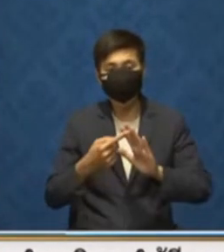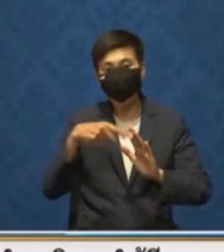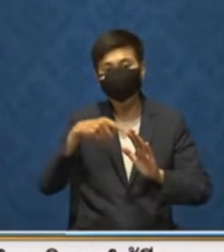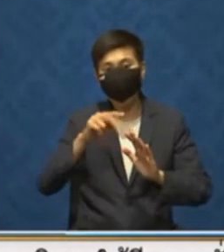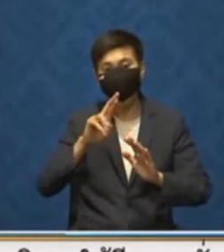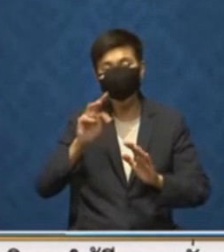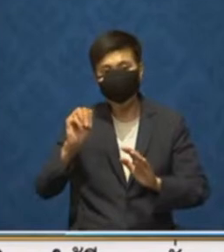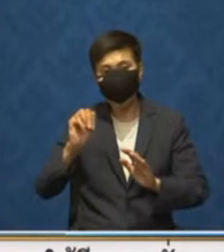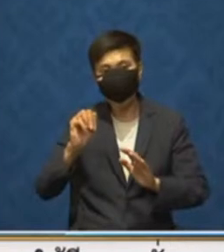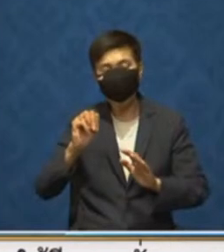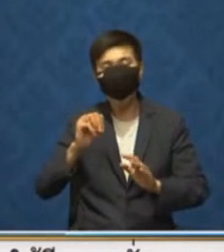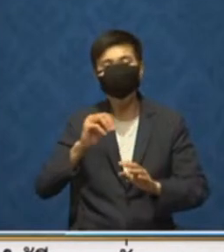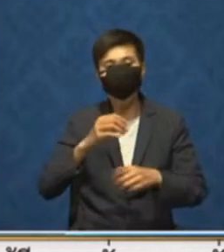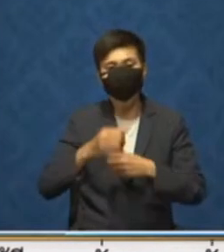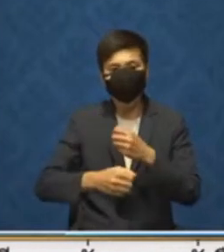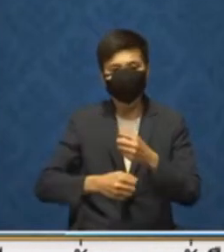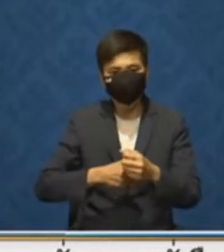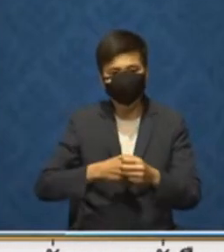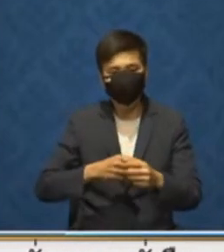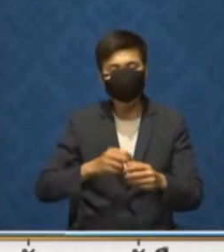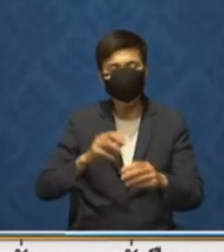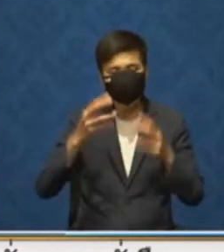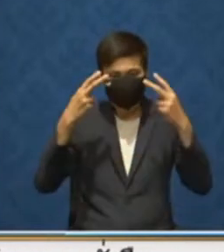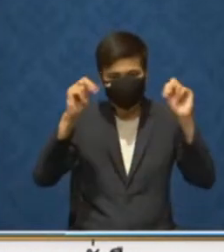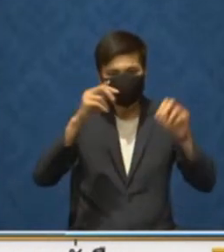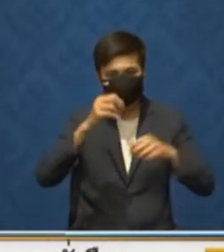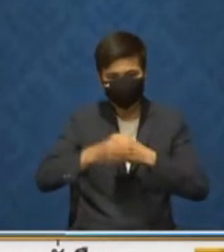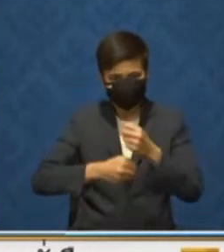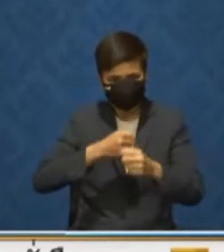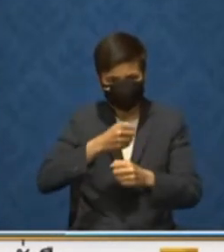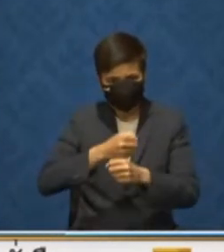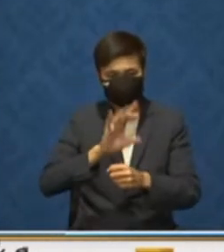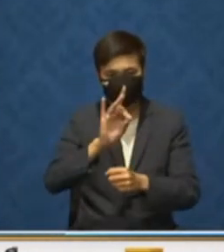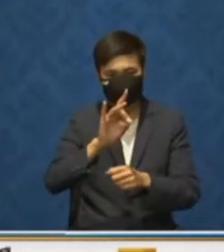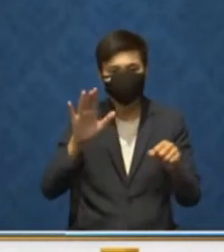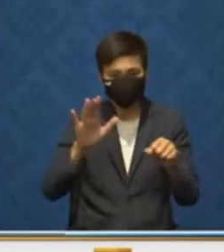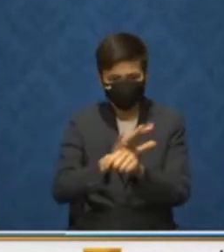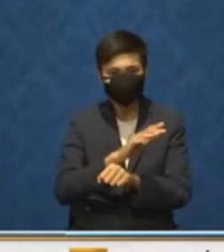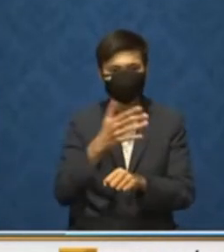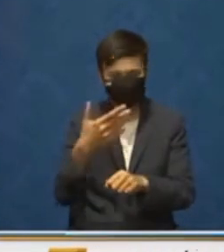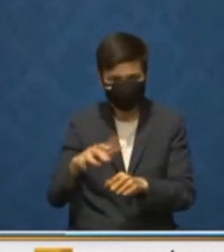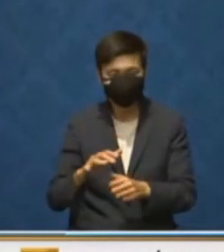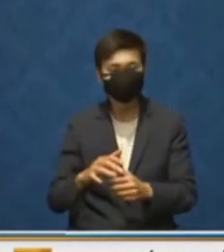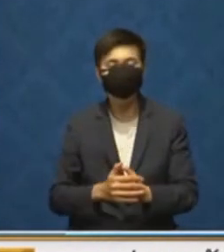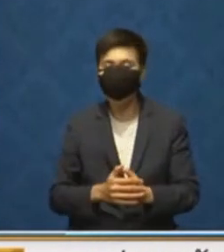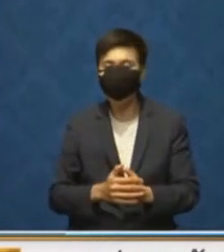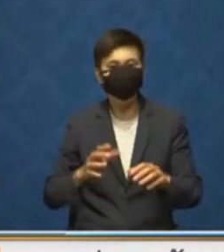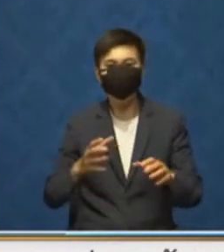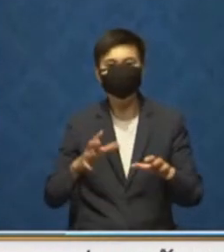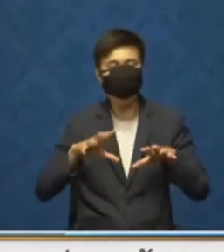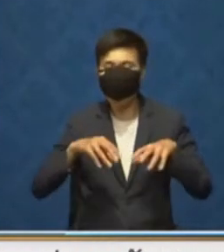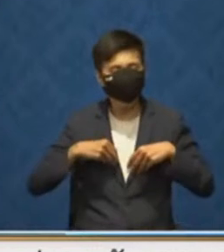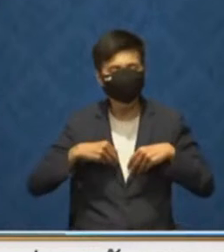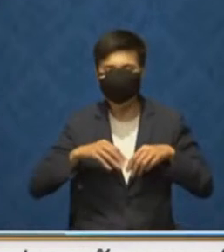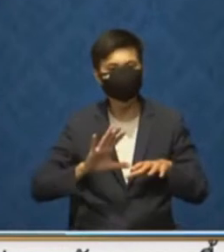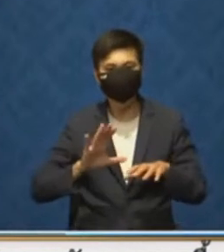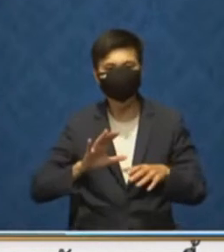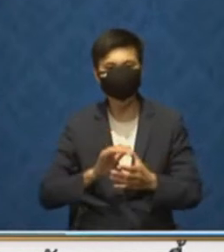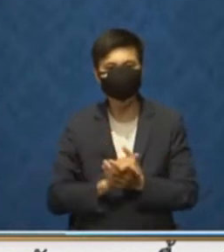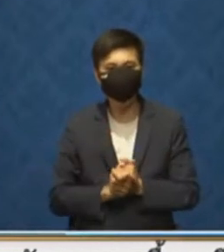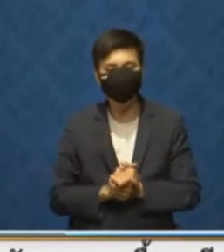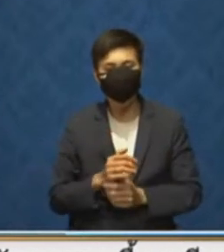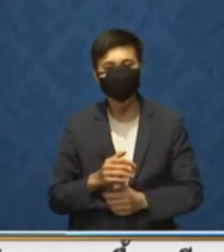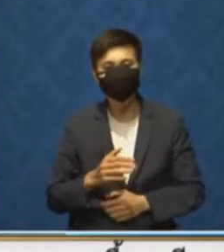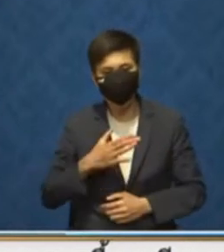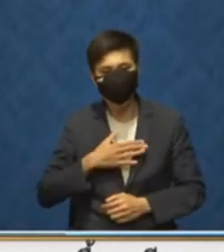8ปีแล้วนะครับเท่าคุณประยุทธ์ในละนะครับ 8ปีแล้วกลับไม่รับคำเชิญโดยกล่าวว่าผม